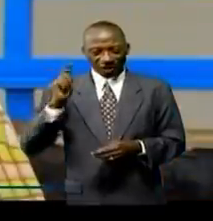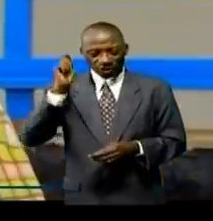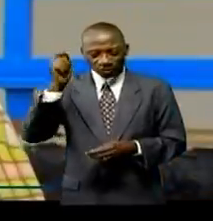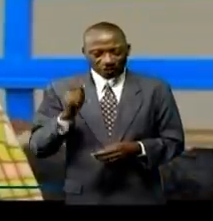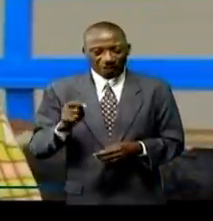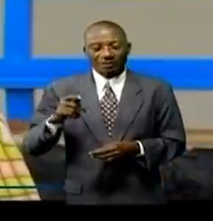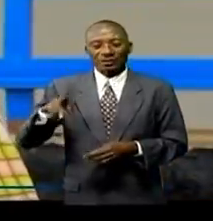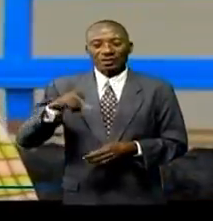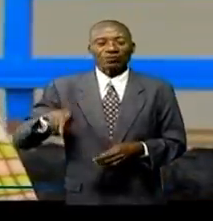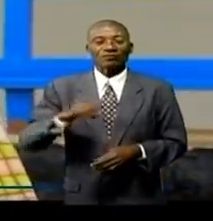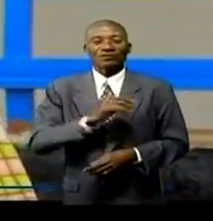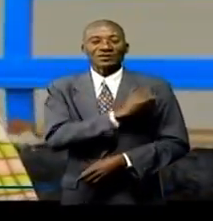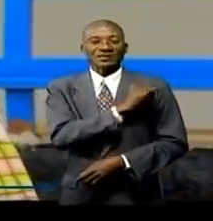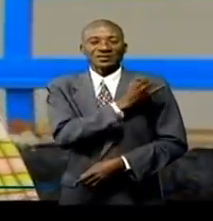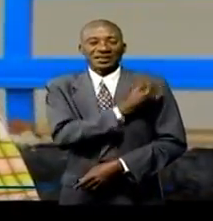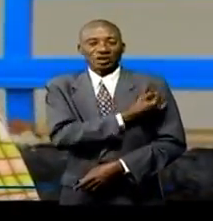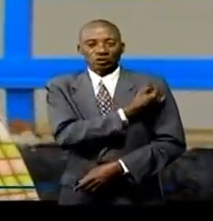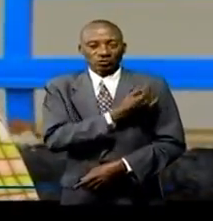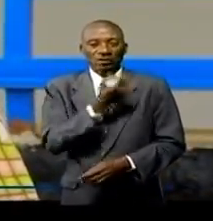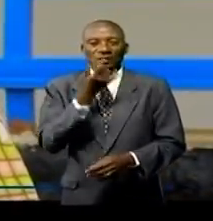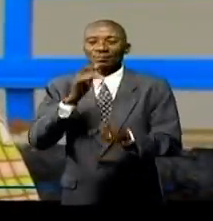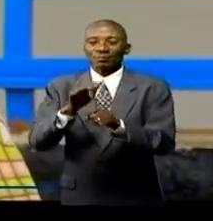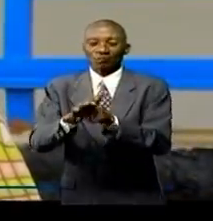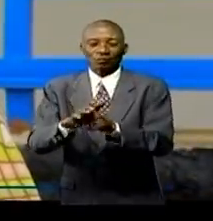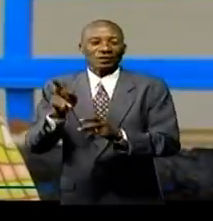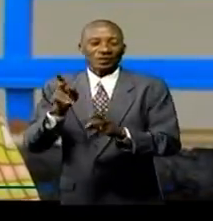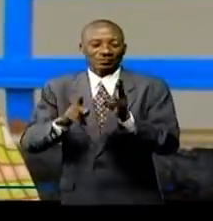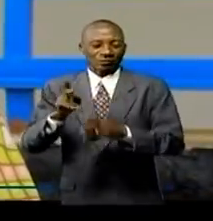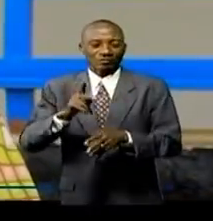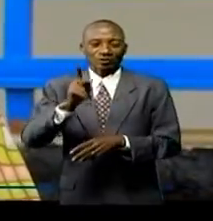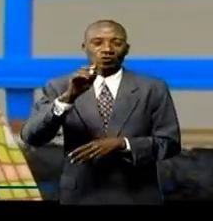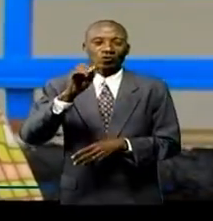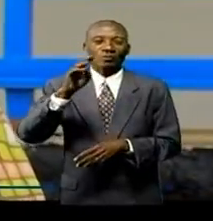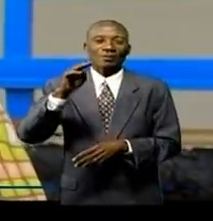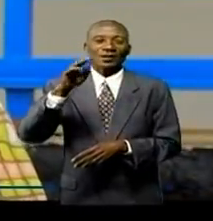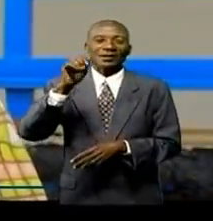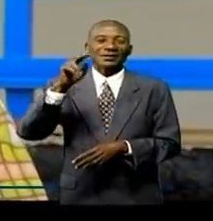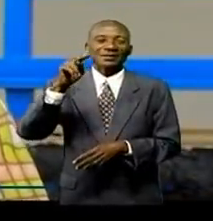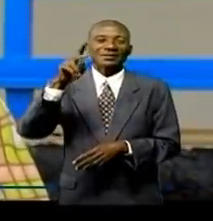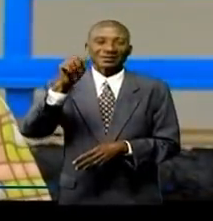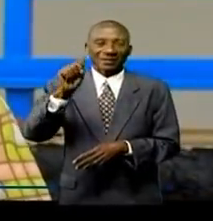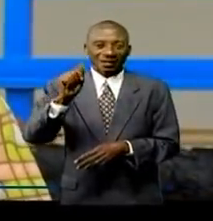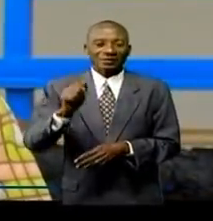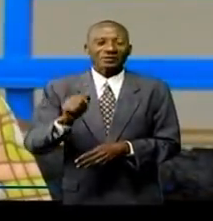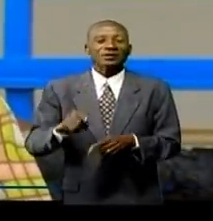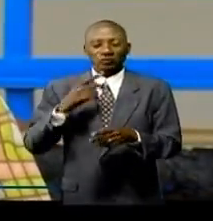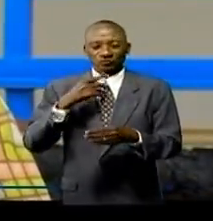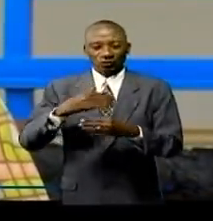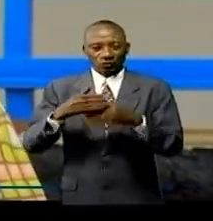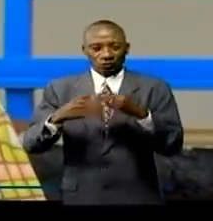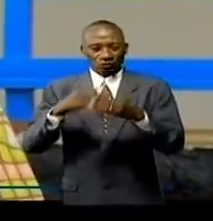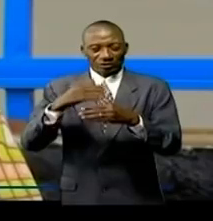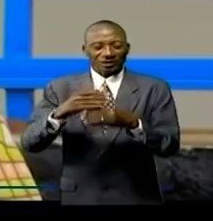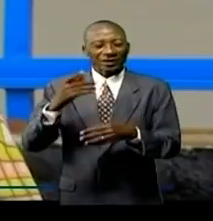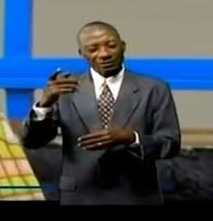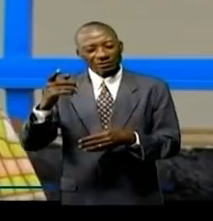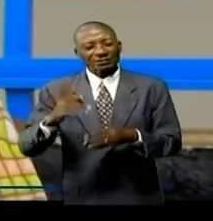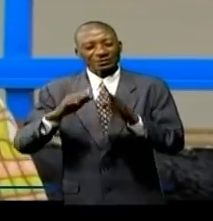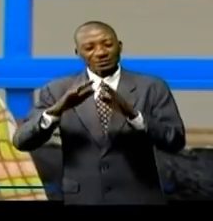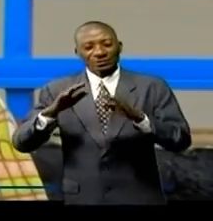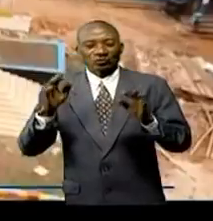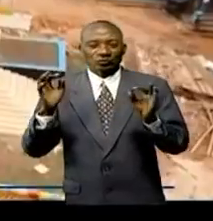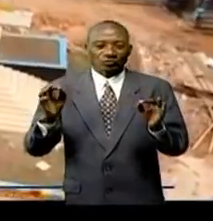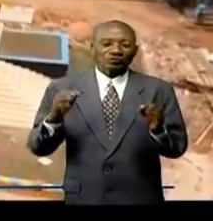Kashama, avait promis à la population de Komanda qu'il va construire une tribune moderne. Et nous sommes en train de vivre.